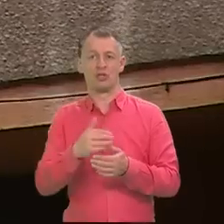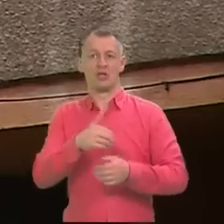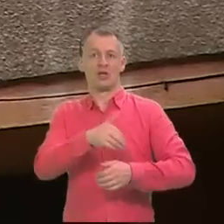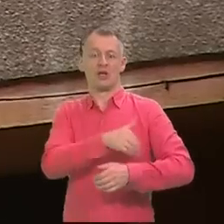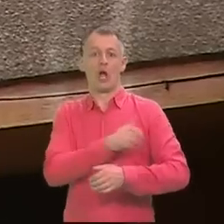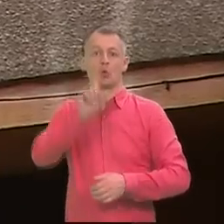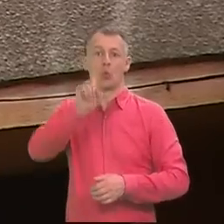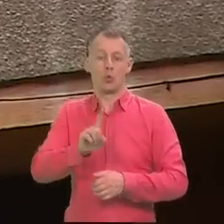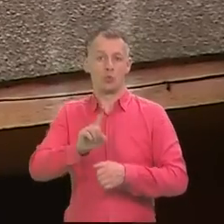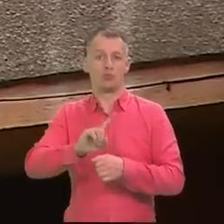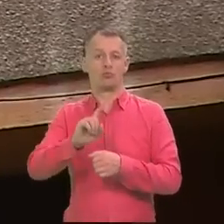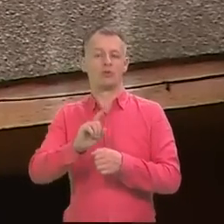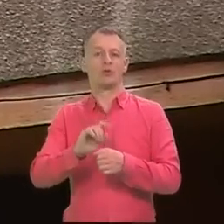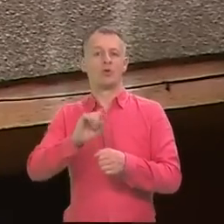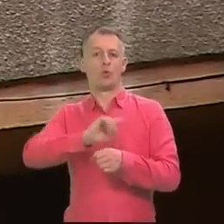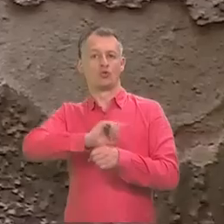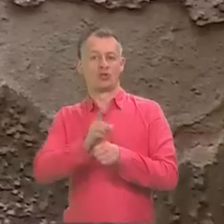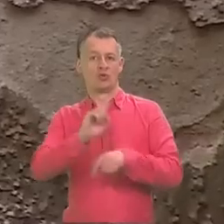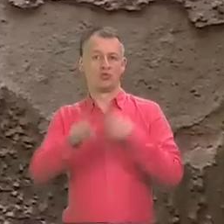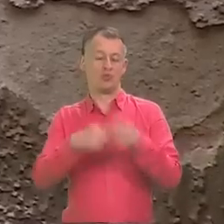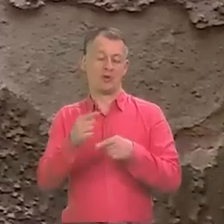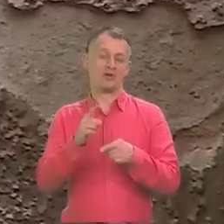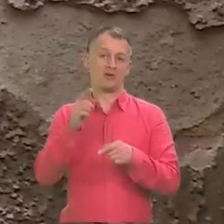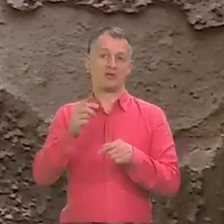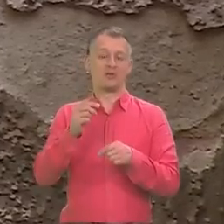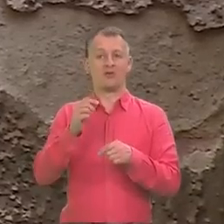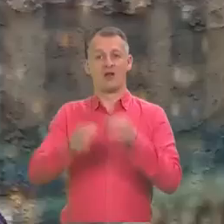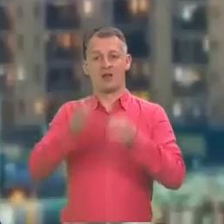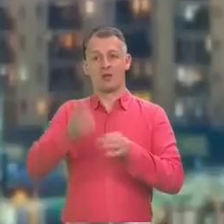După aceste evaluări, numărul este posibil să se majoreze considerabil.